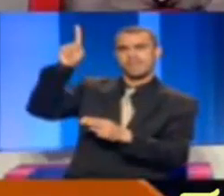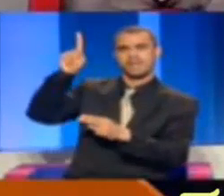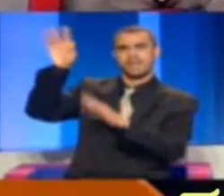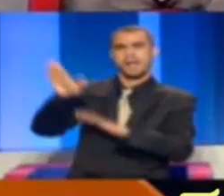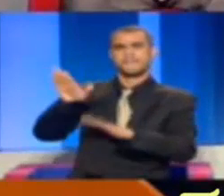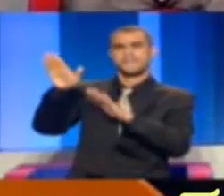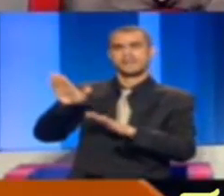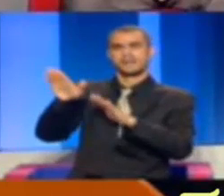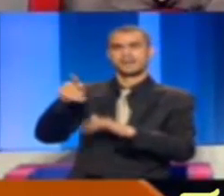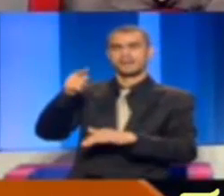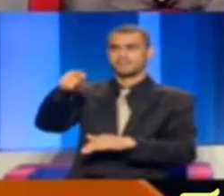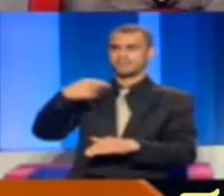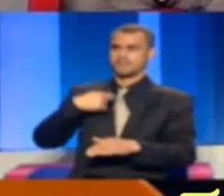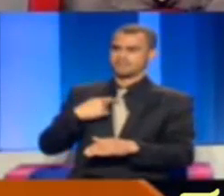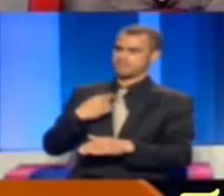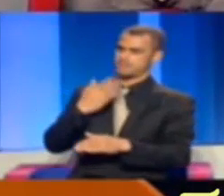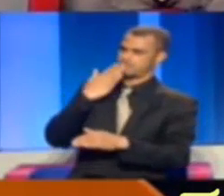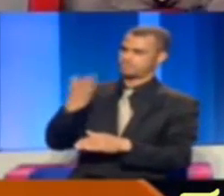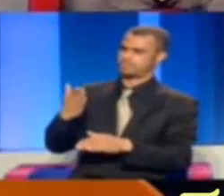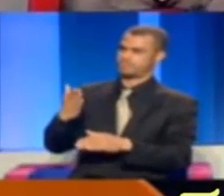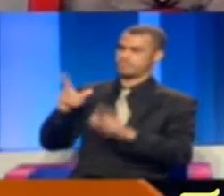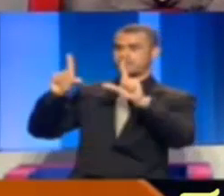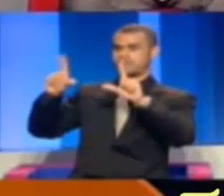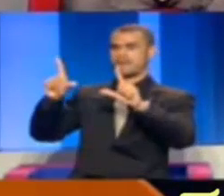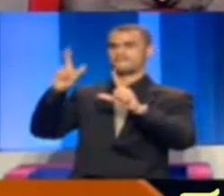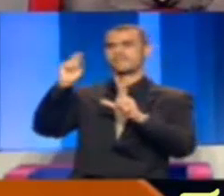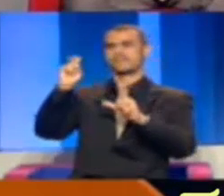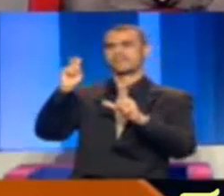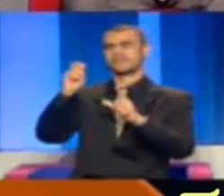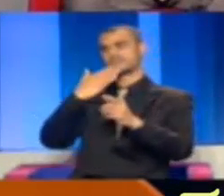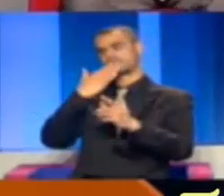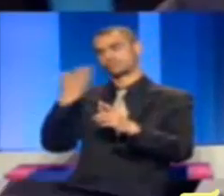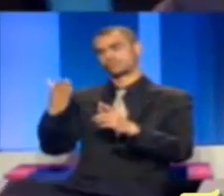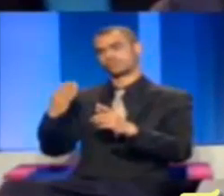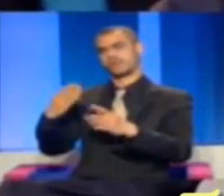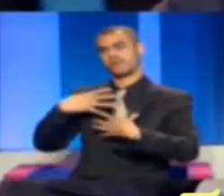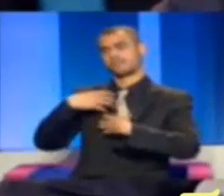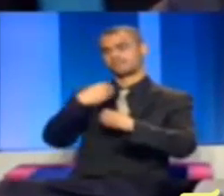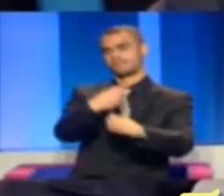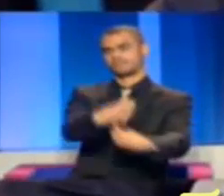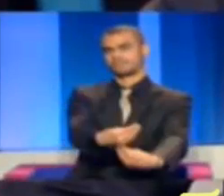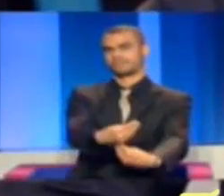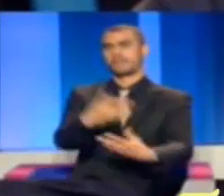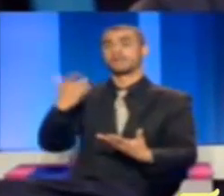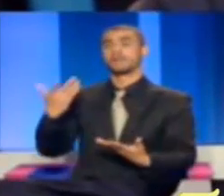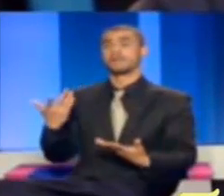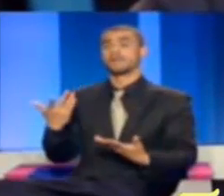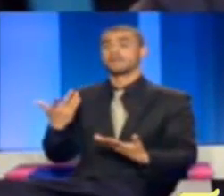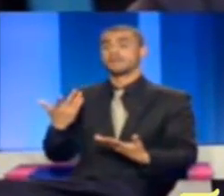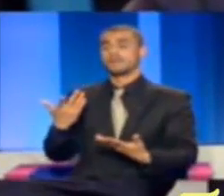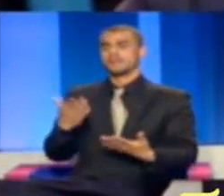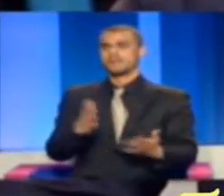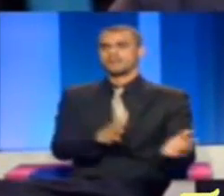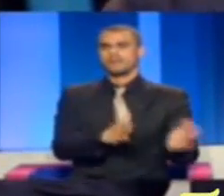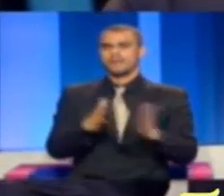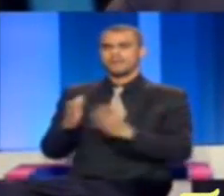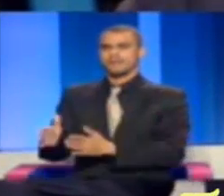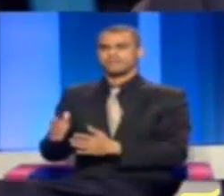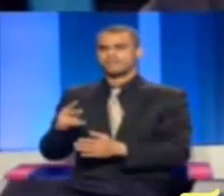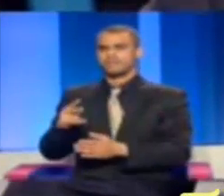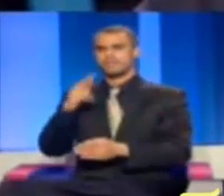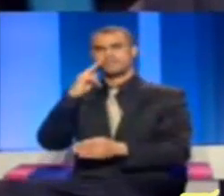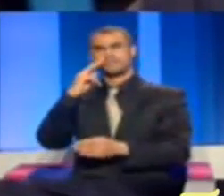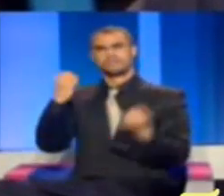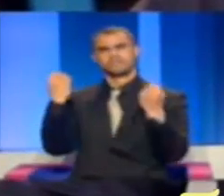الرحمن الرحيم. بدوري اقدم الشكر لقناة ميدي ان تي في على هذه الاستضافه الكريمه. ما بين الامور